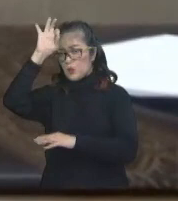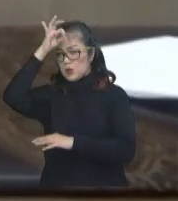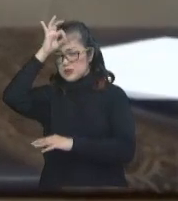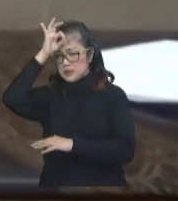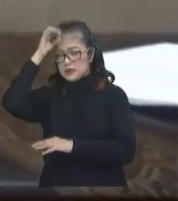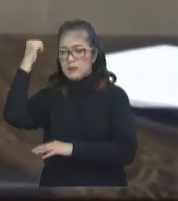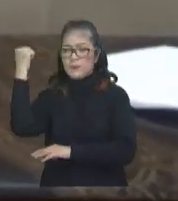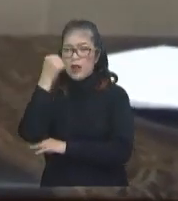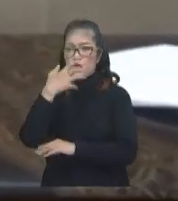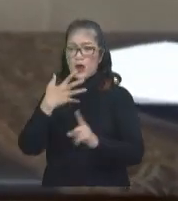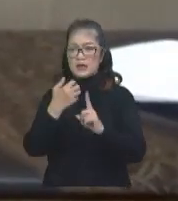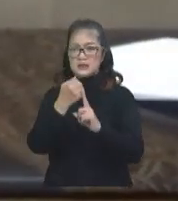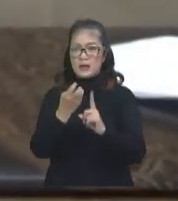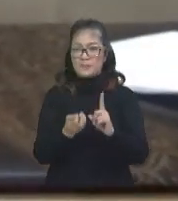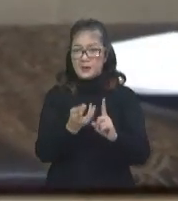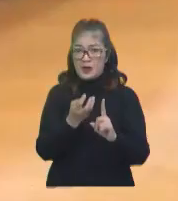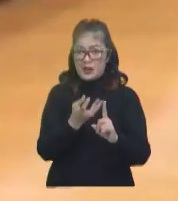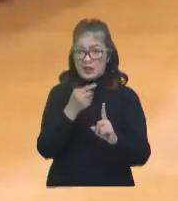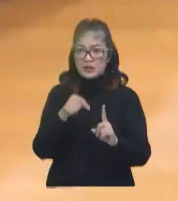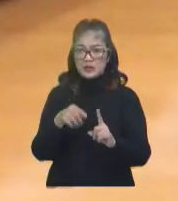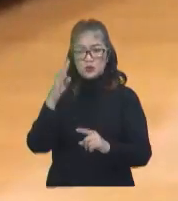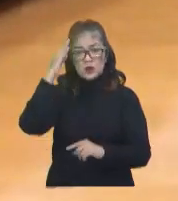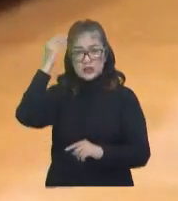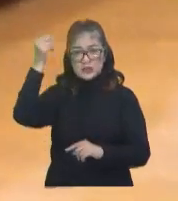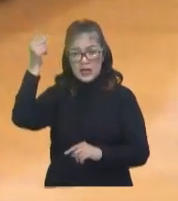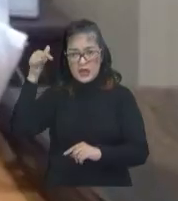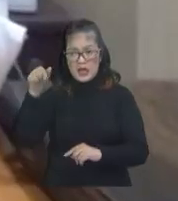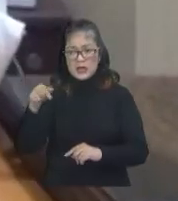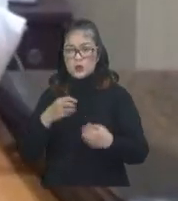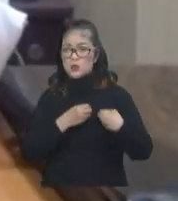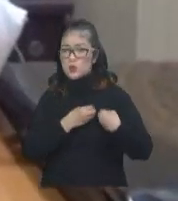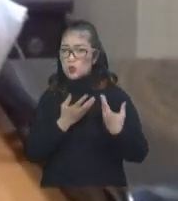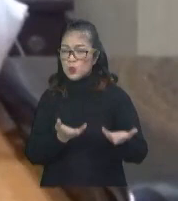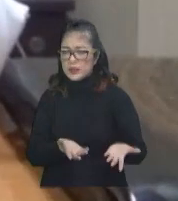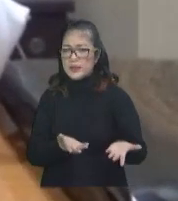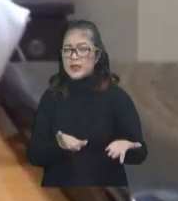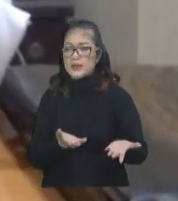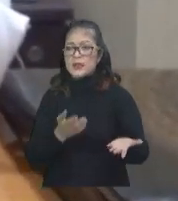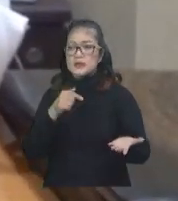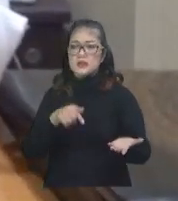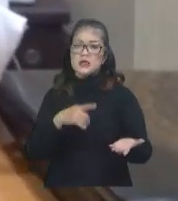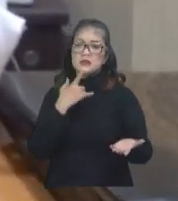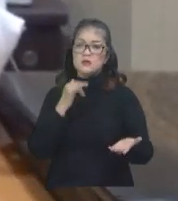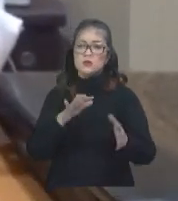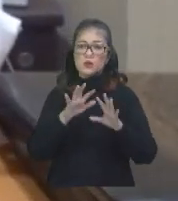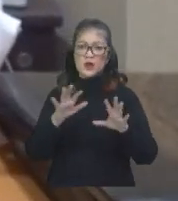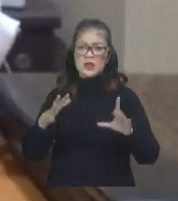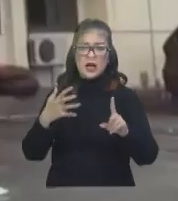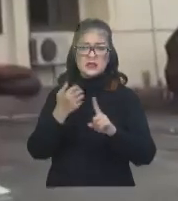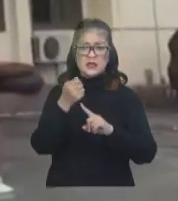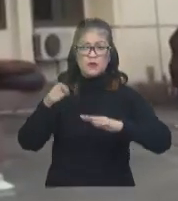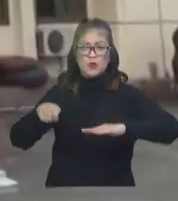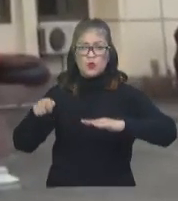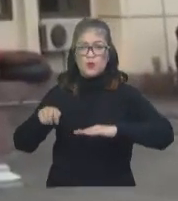tentang pembakaran yang sengaja dilakukan menyebabkan kerugian material dan membahayakan nyawa manusia terancam hukuman 20 tahun penjara.